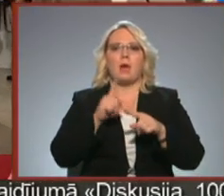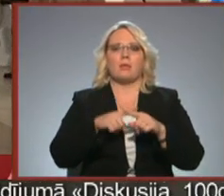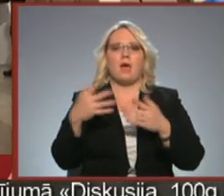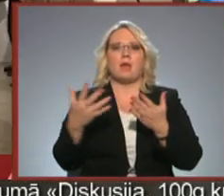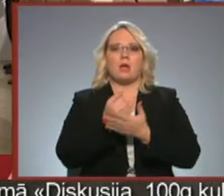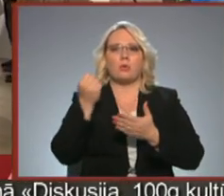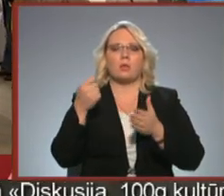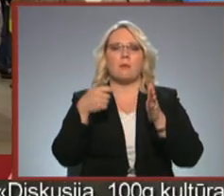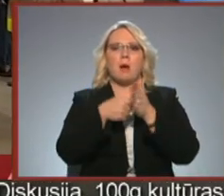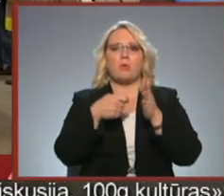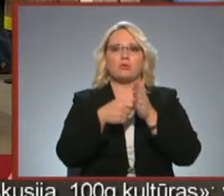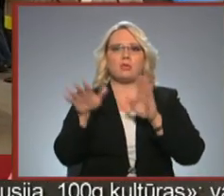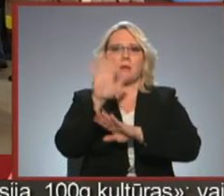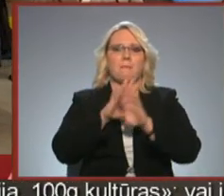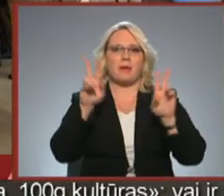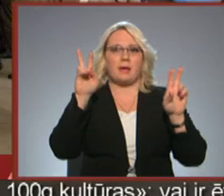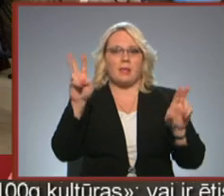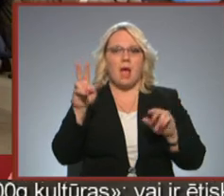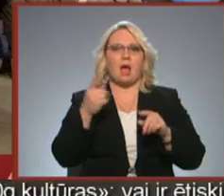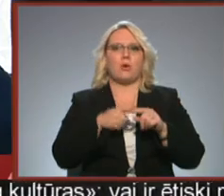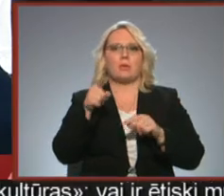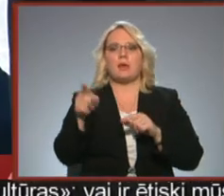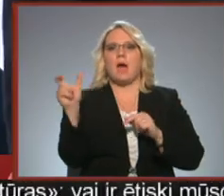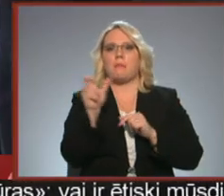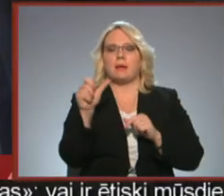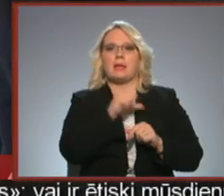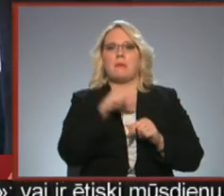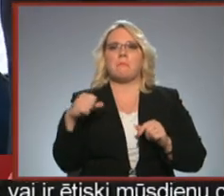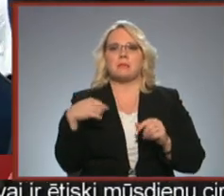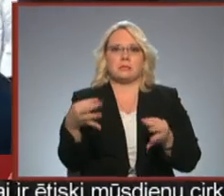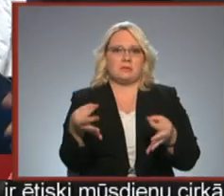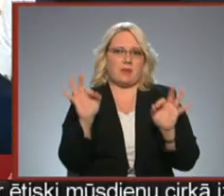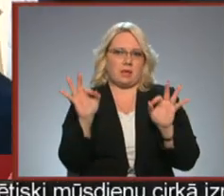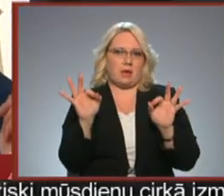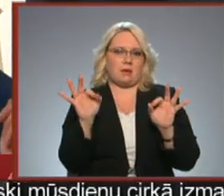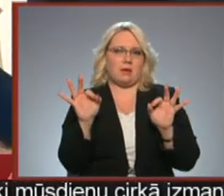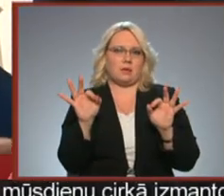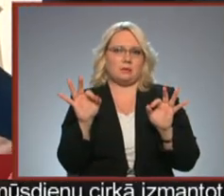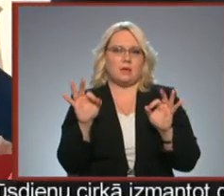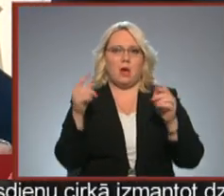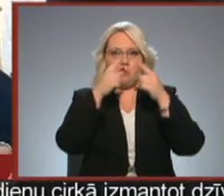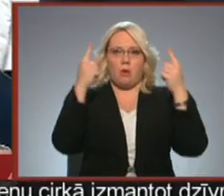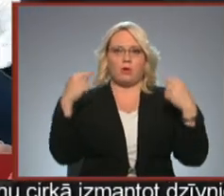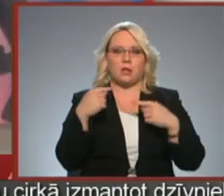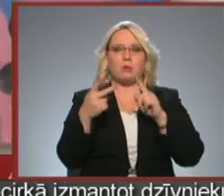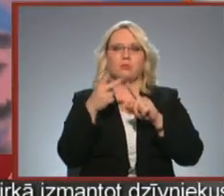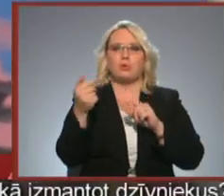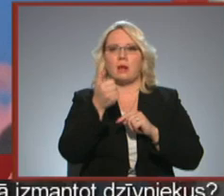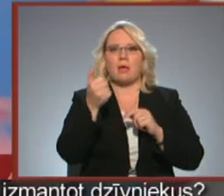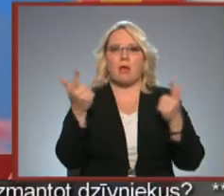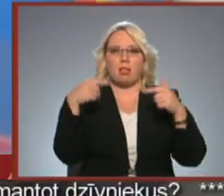atrodoties barošanas miglā, jo viņai viņš tajā brīdī ir pats svarīgākais. Portreti tapuši pusotra gada